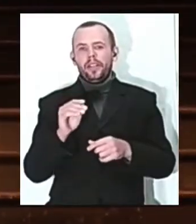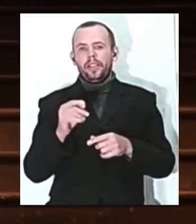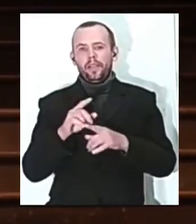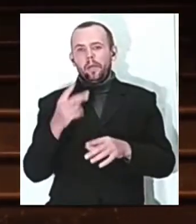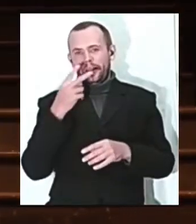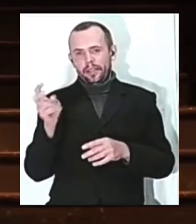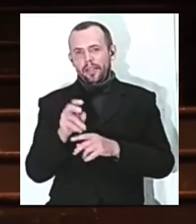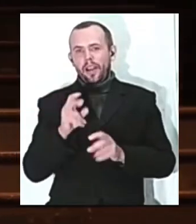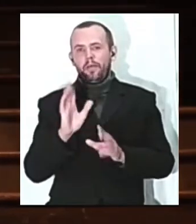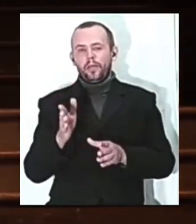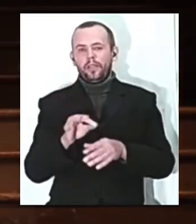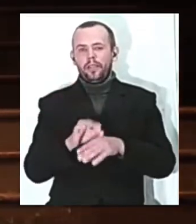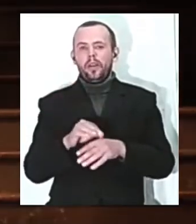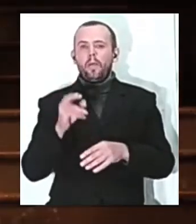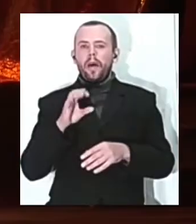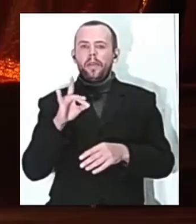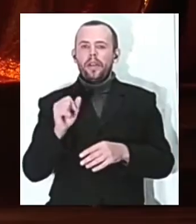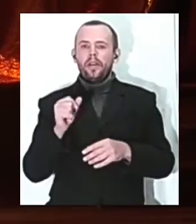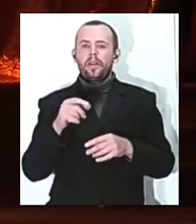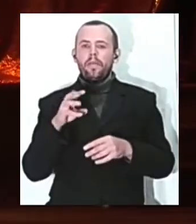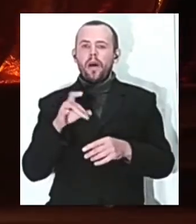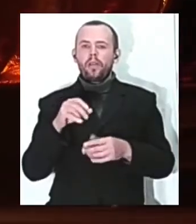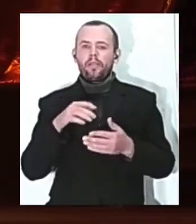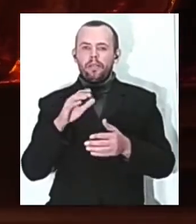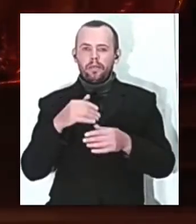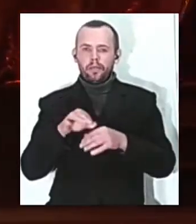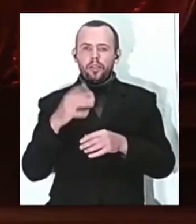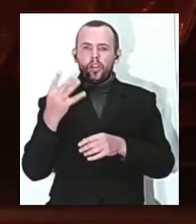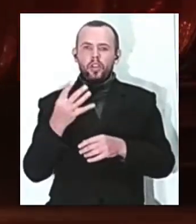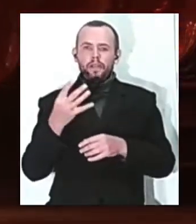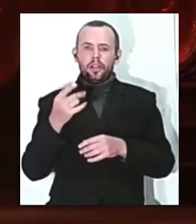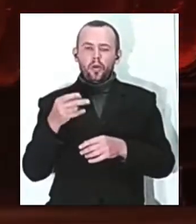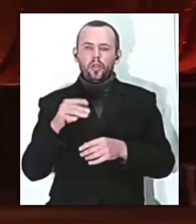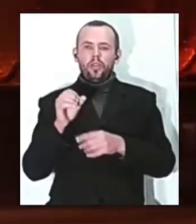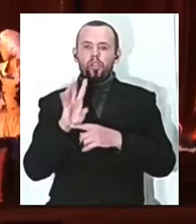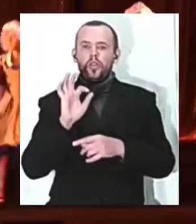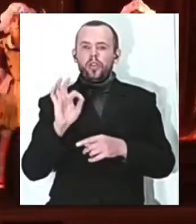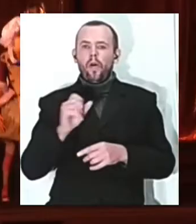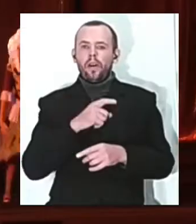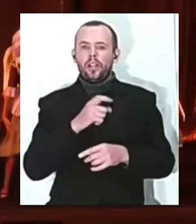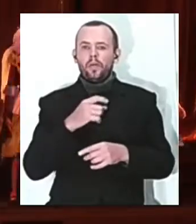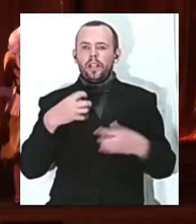Прем'єра казки «Смарагдове місто» відбудеться 4 грудня о 14 годині в Одеському театрі опери та балету.